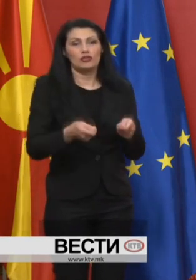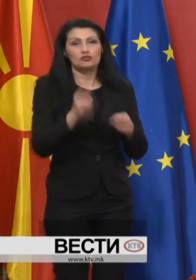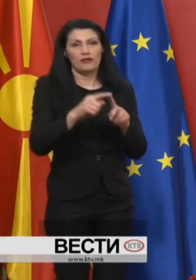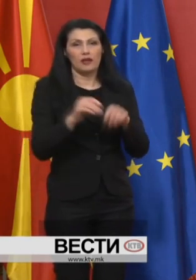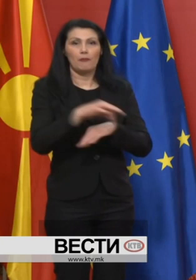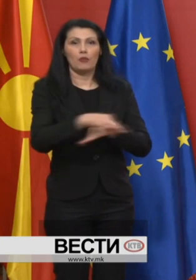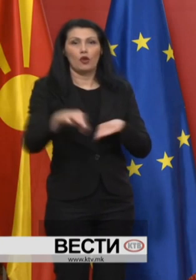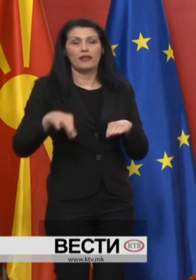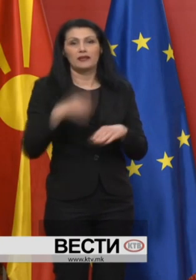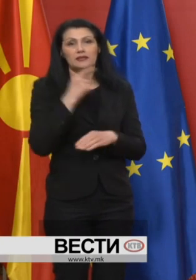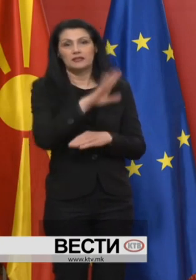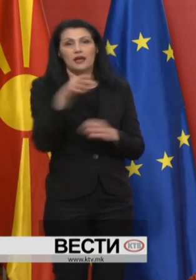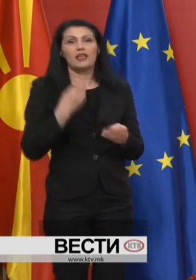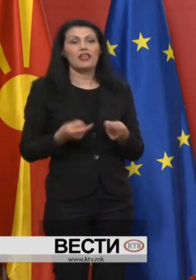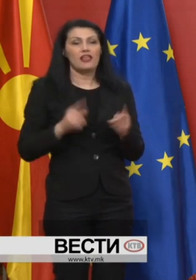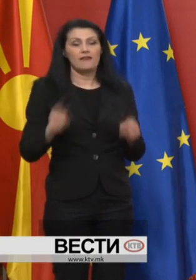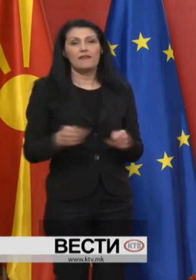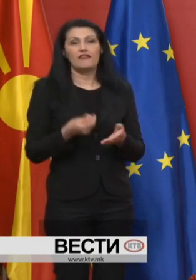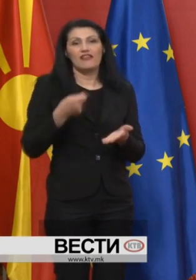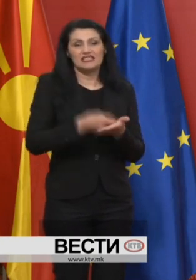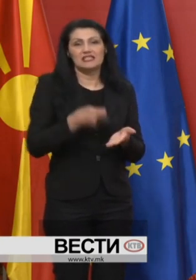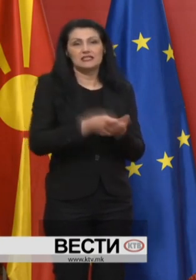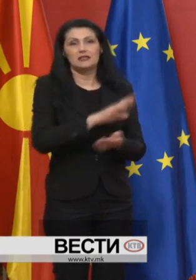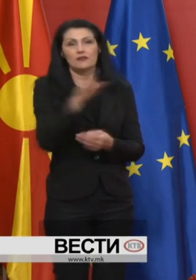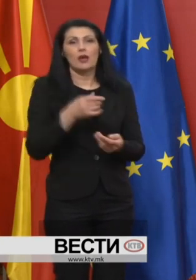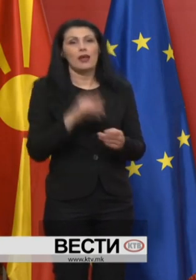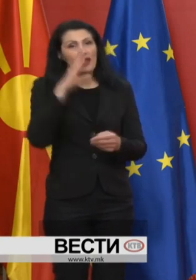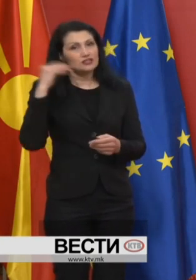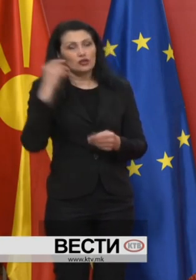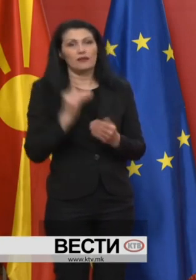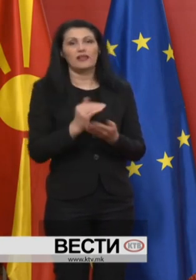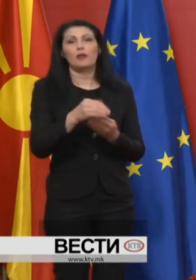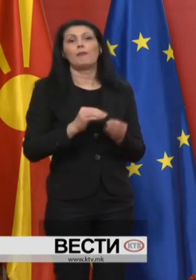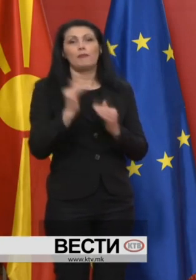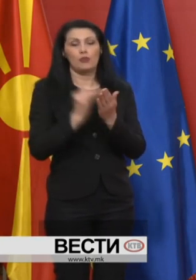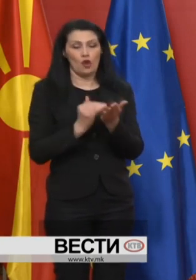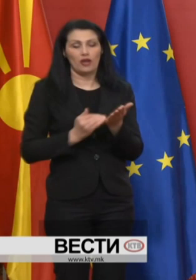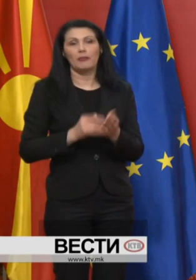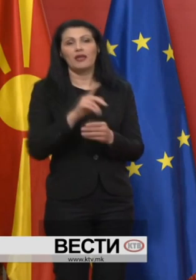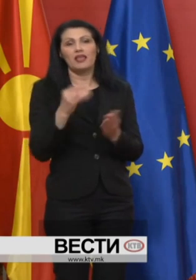за реализација на инвестициите од националните програми и од програмата ИПРТ 2.